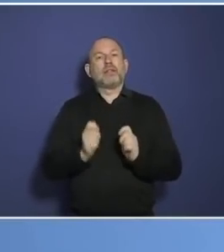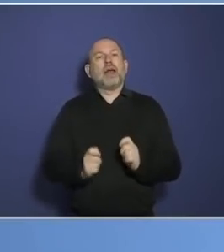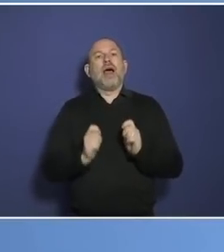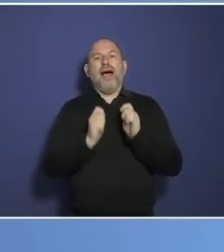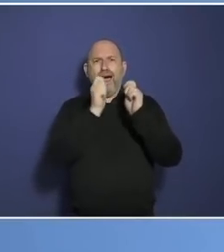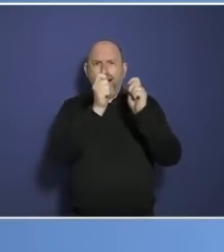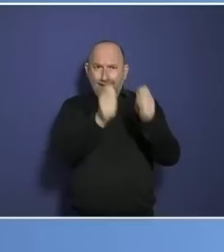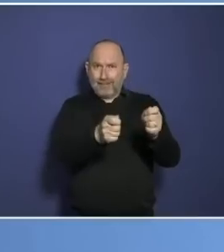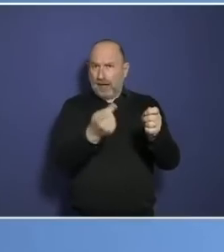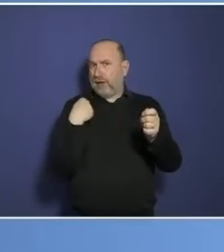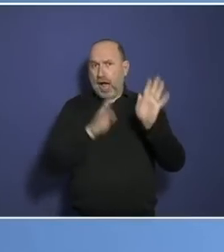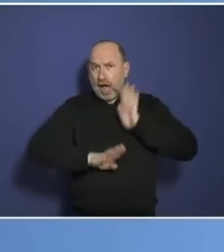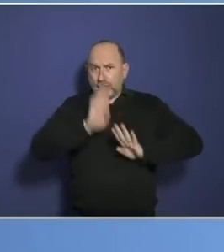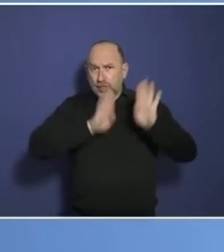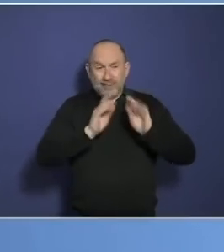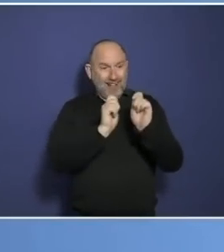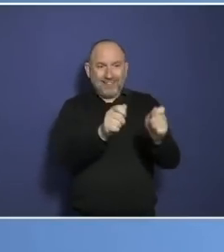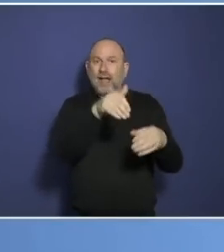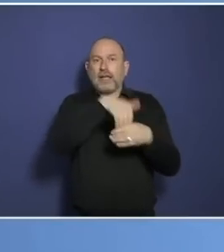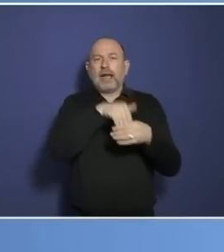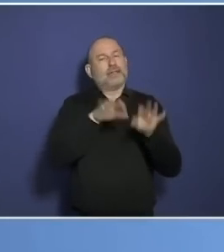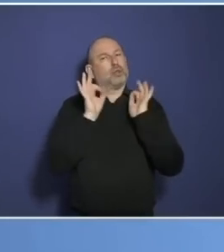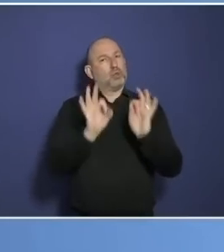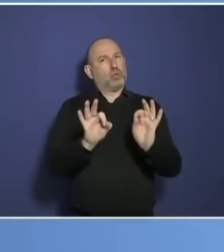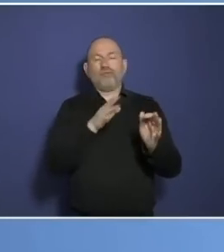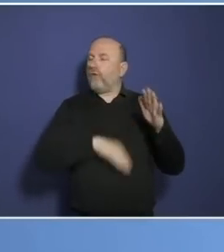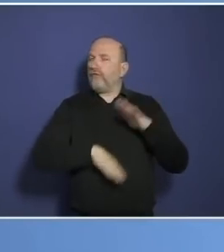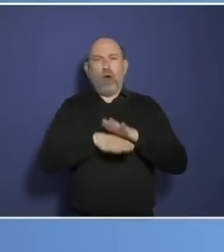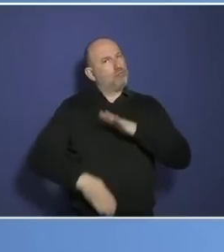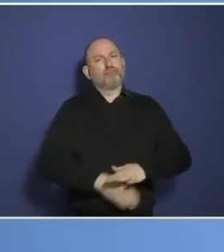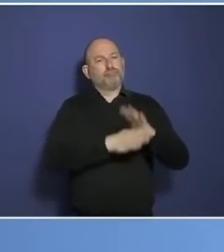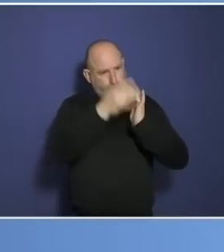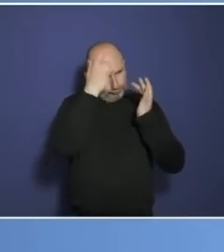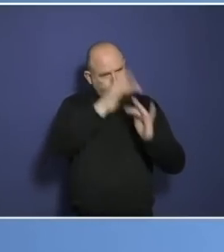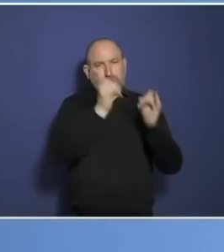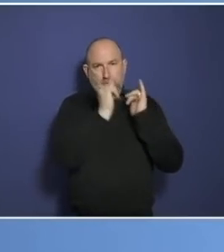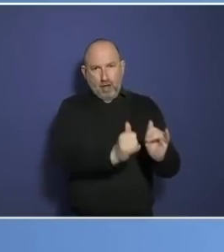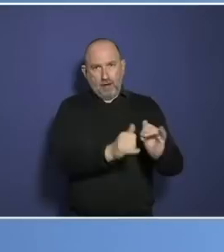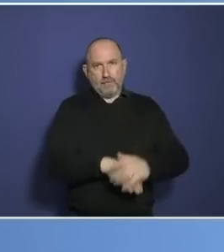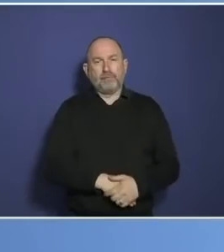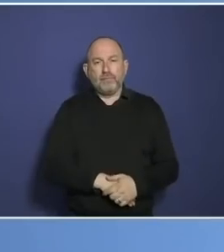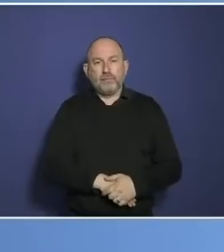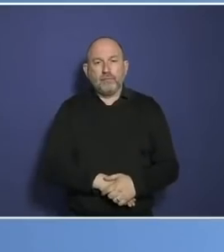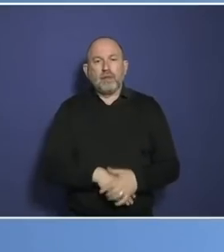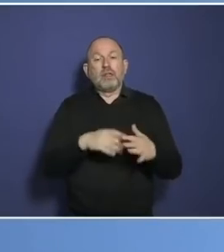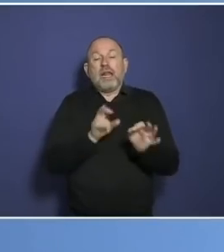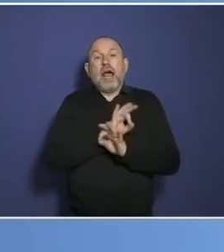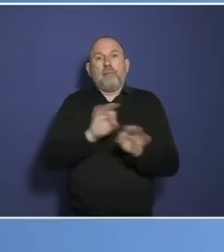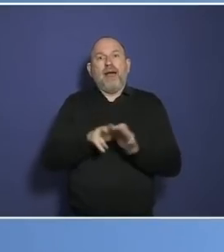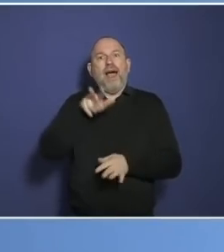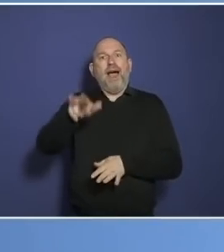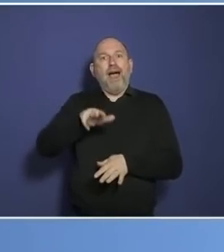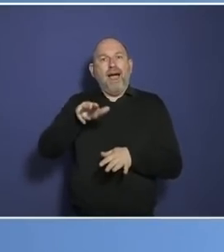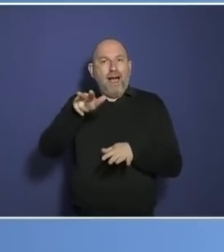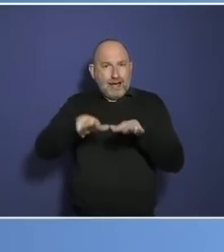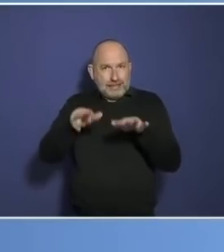Schnitt 298 Menschen. Jeder ist einer zu viel, darüber brauchen wir nicht reden, aber das ist ein verstorbenen Anteil von